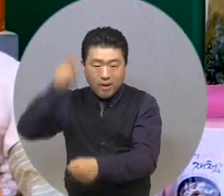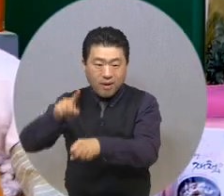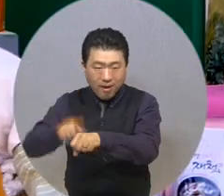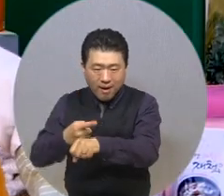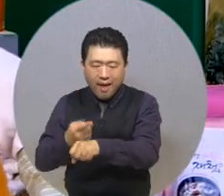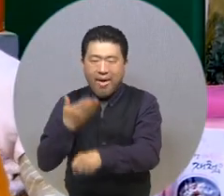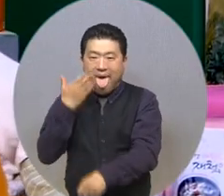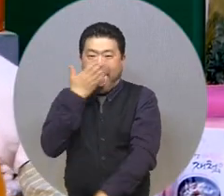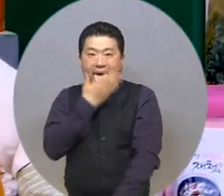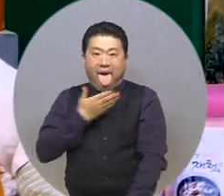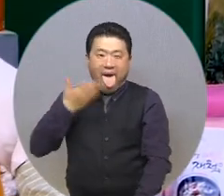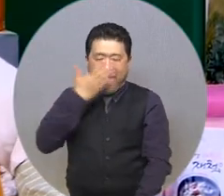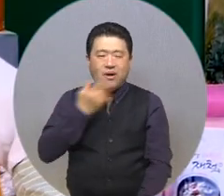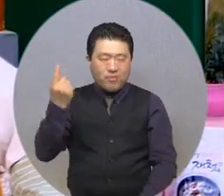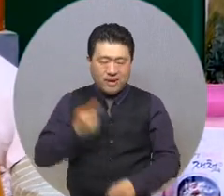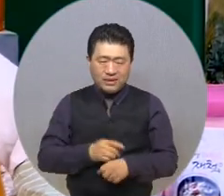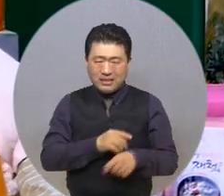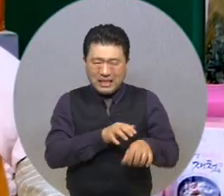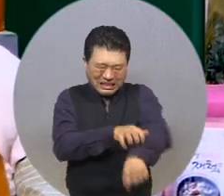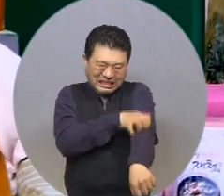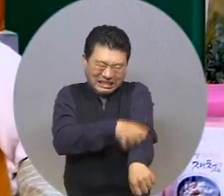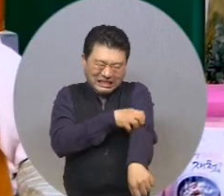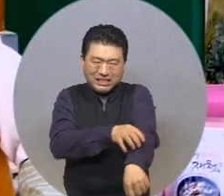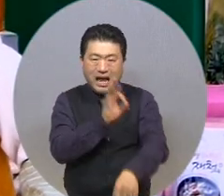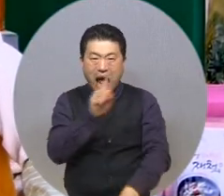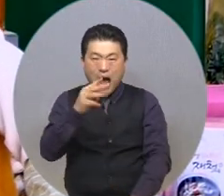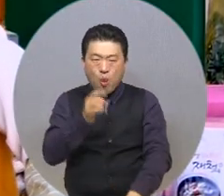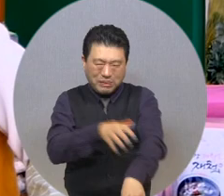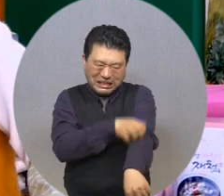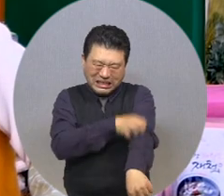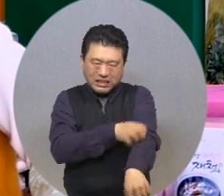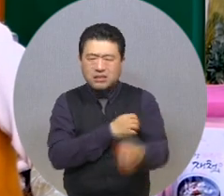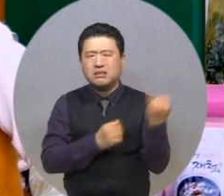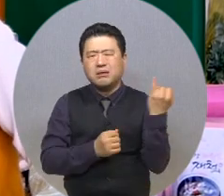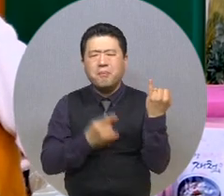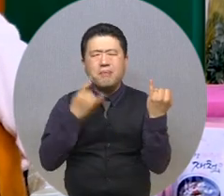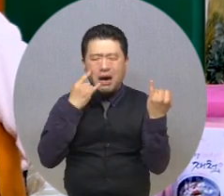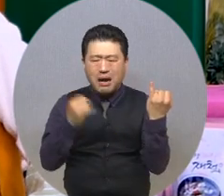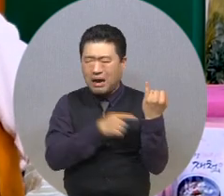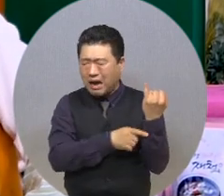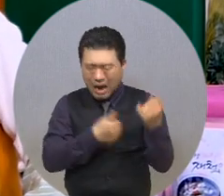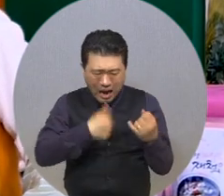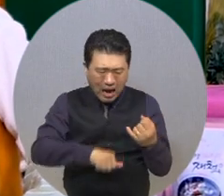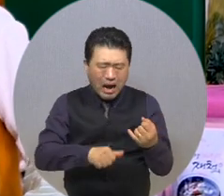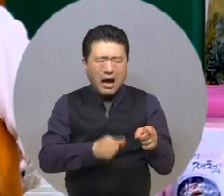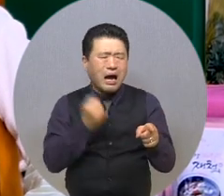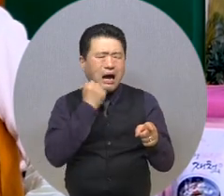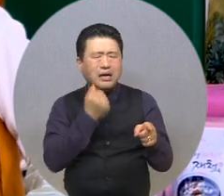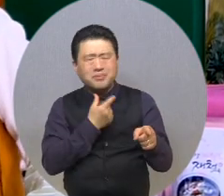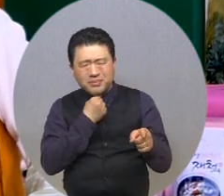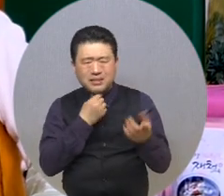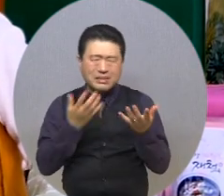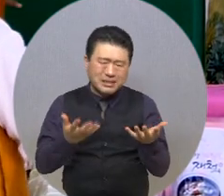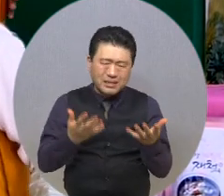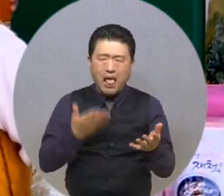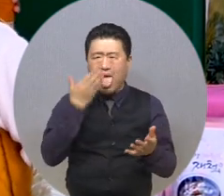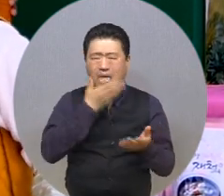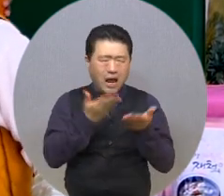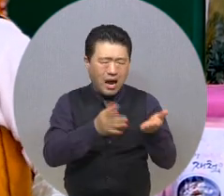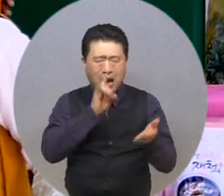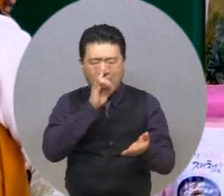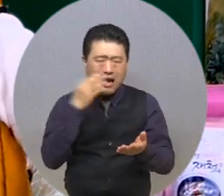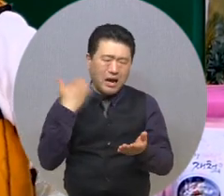달아져요. 드셔보시고 그 아토피가 있던 그 아이 엄마인데 너무 아이가 과자를 먹고 싶어 하잖아요. 네. 근데 그 단과자를 못